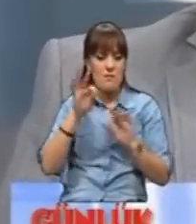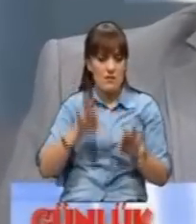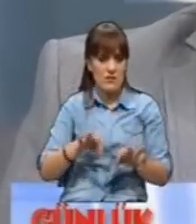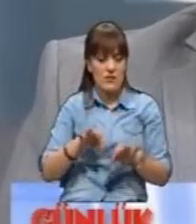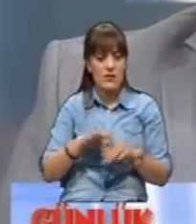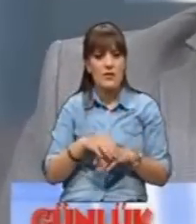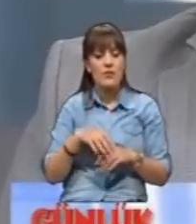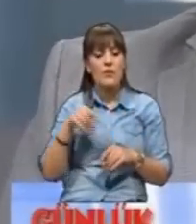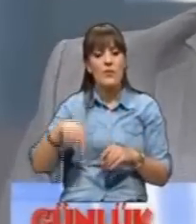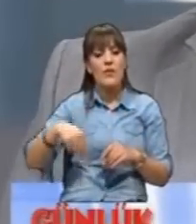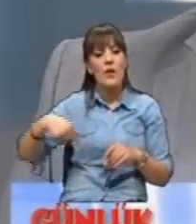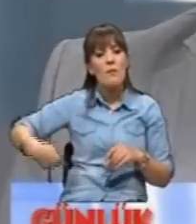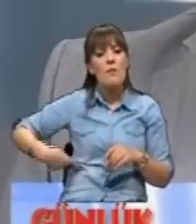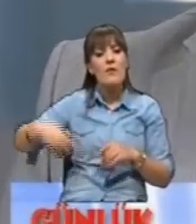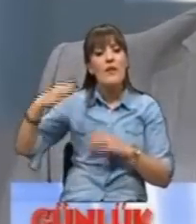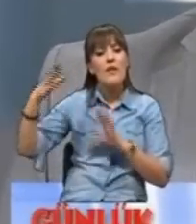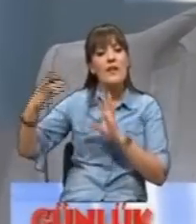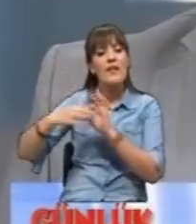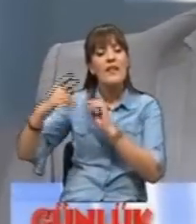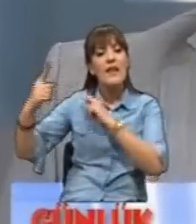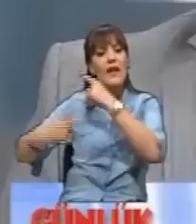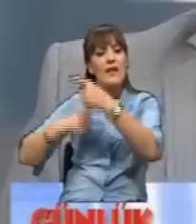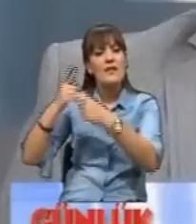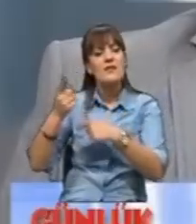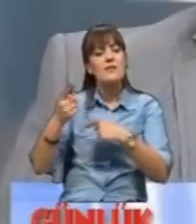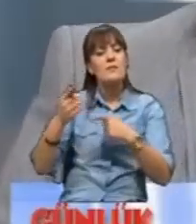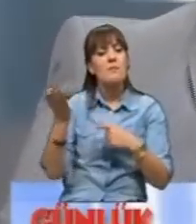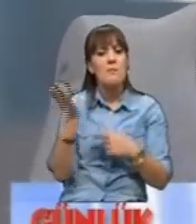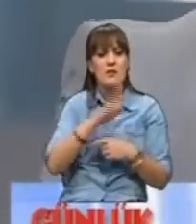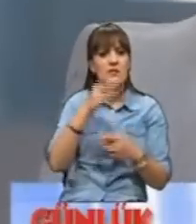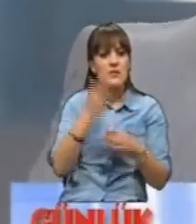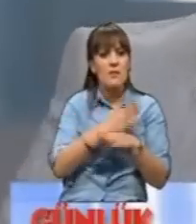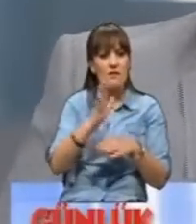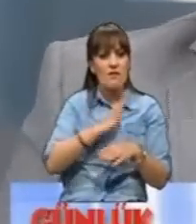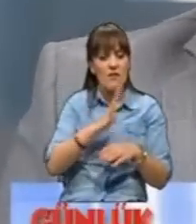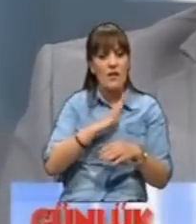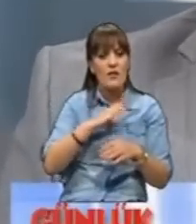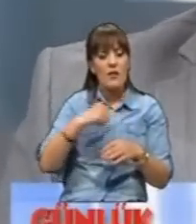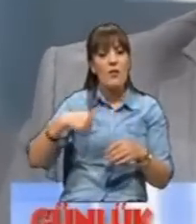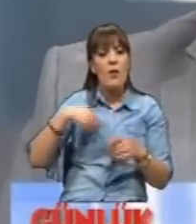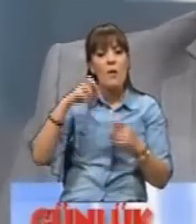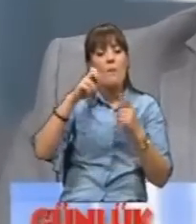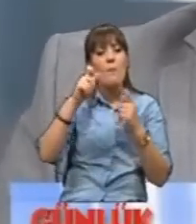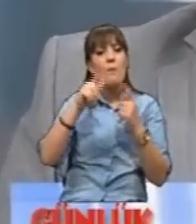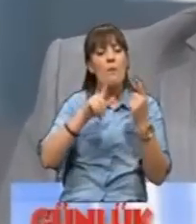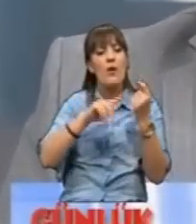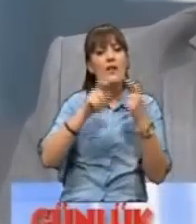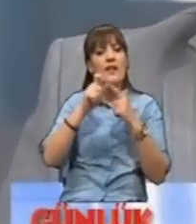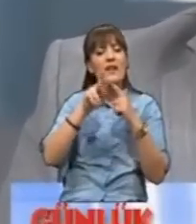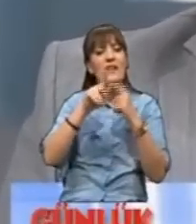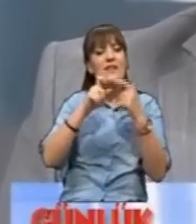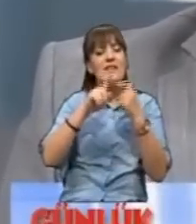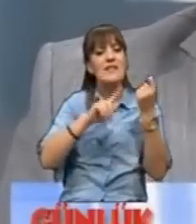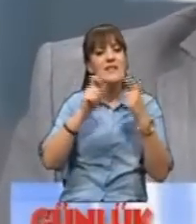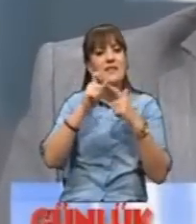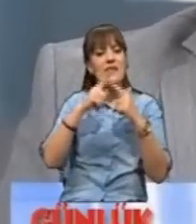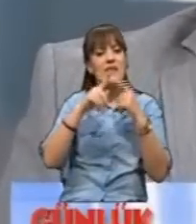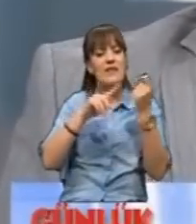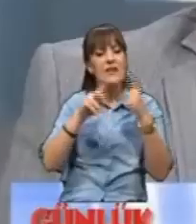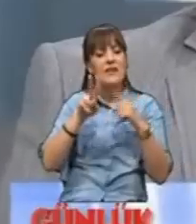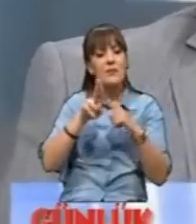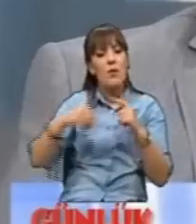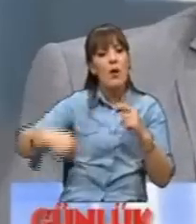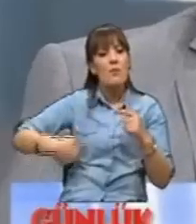evet. Diyalizin başka sebepleri de var tabii. Polikistik böbrek dediğimiz, hı hı, genetik bir